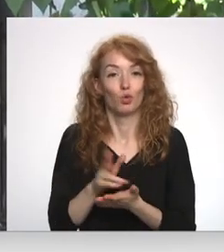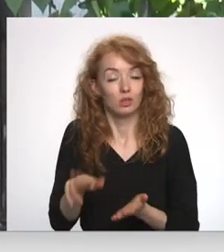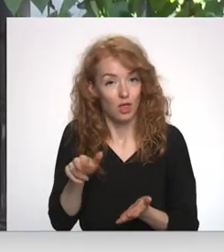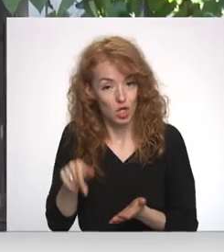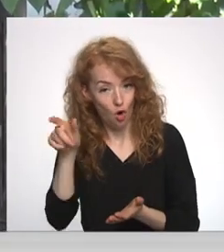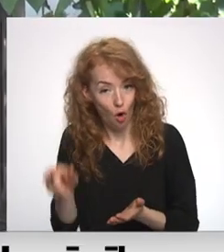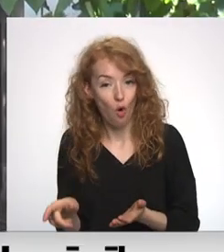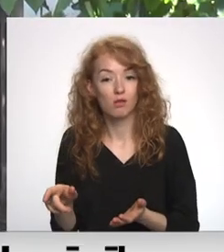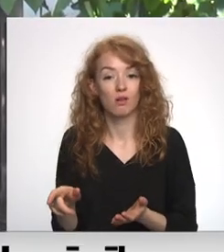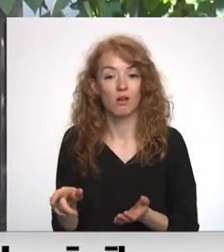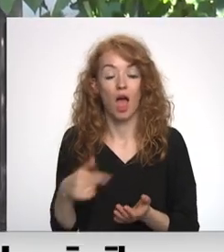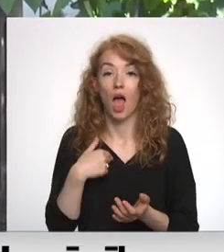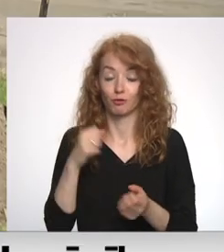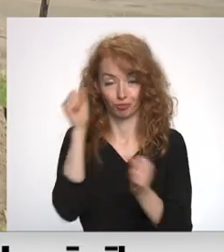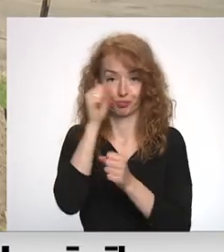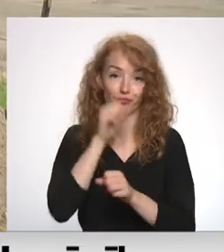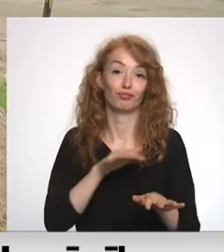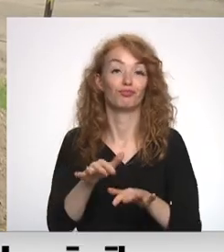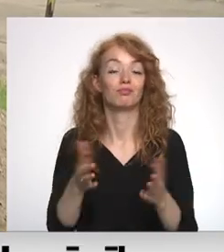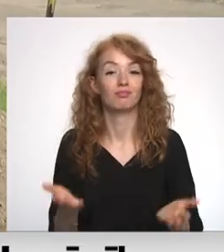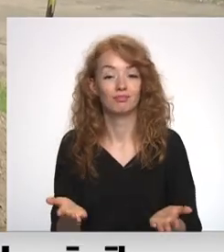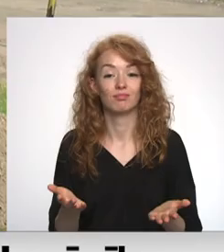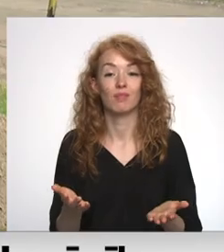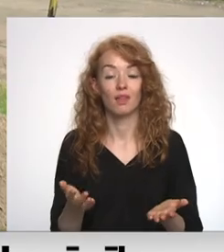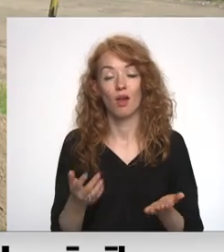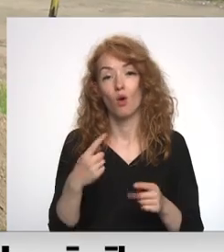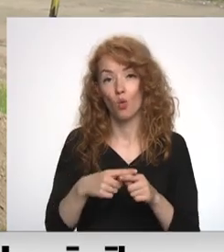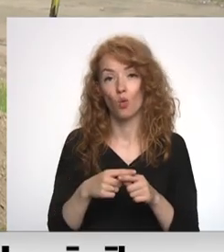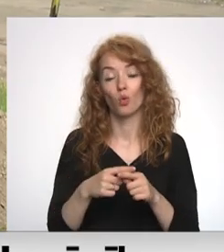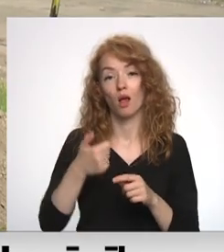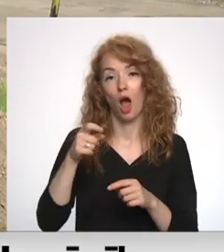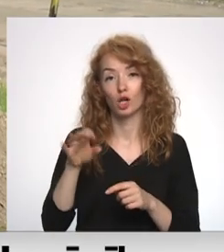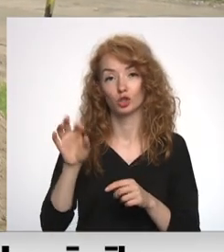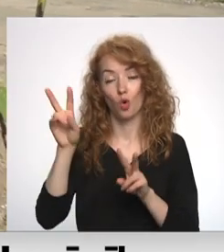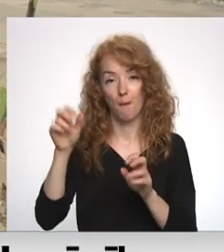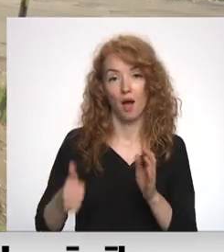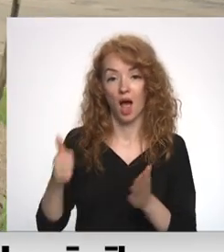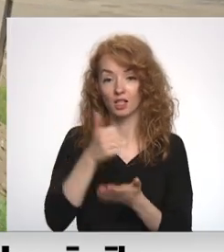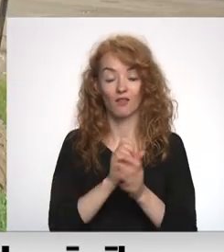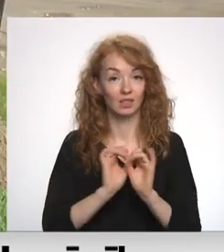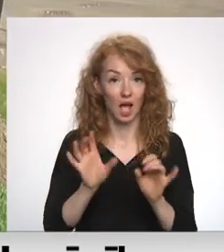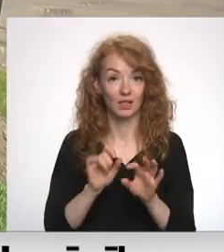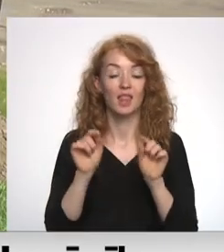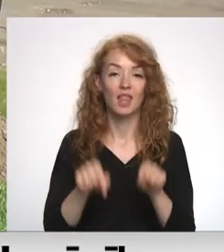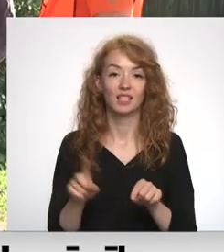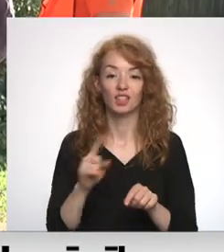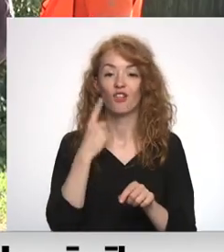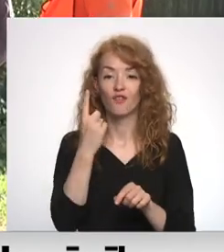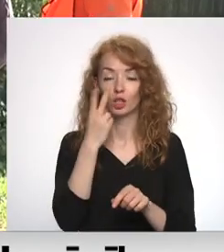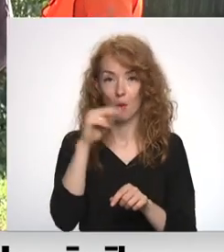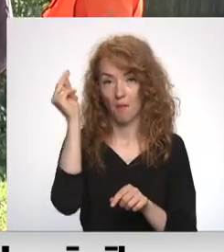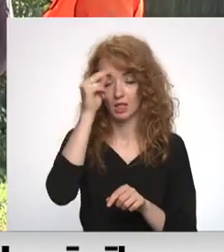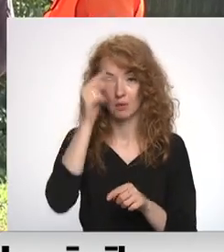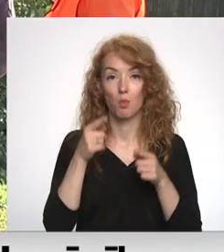tad var darīt visu ko. Kara TV skaidro akciju sabiedrības GASO pārstāvis, tas jau arī esot viens no mācību